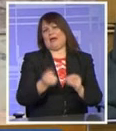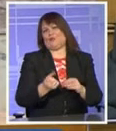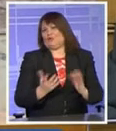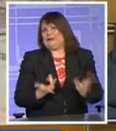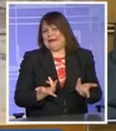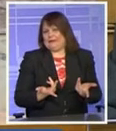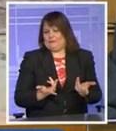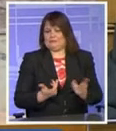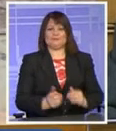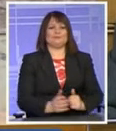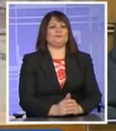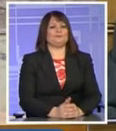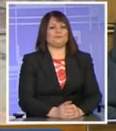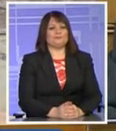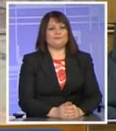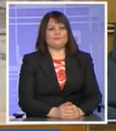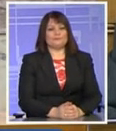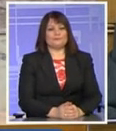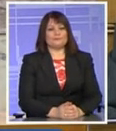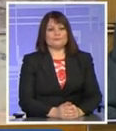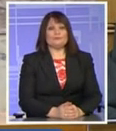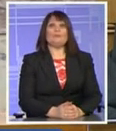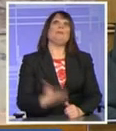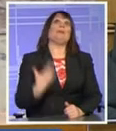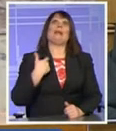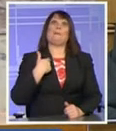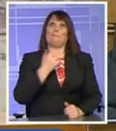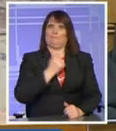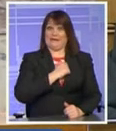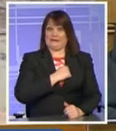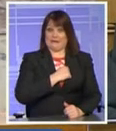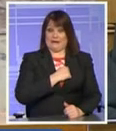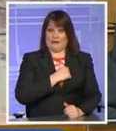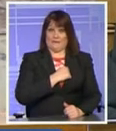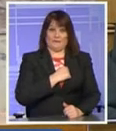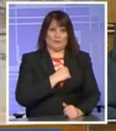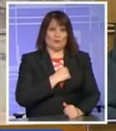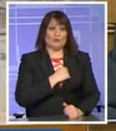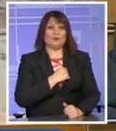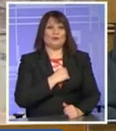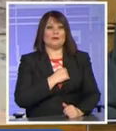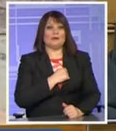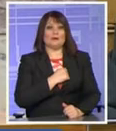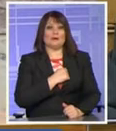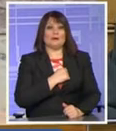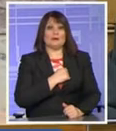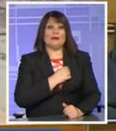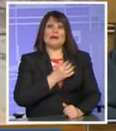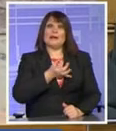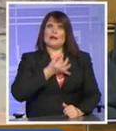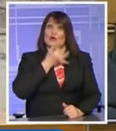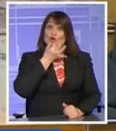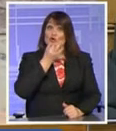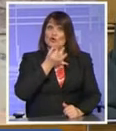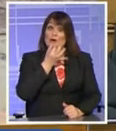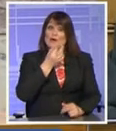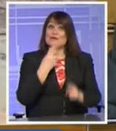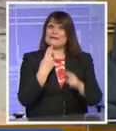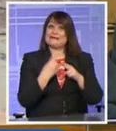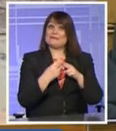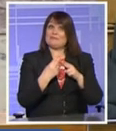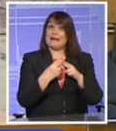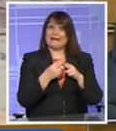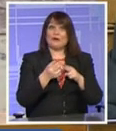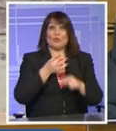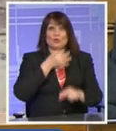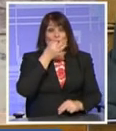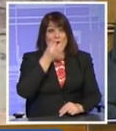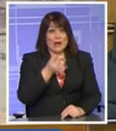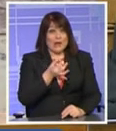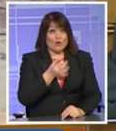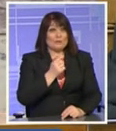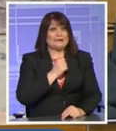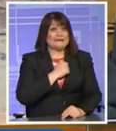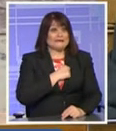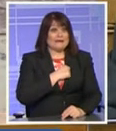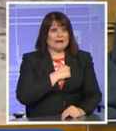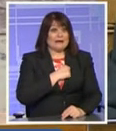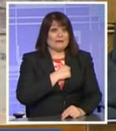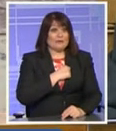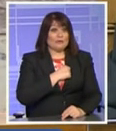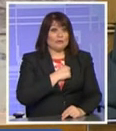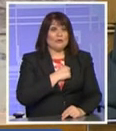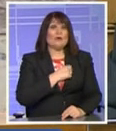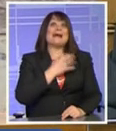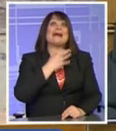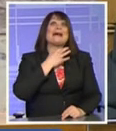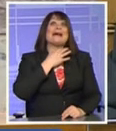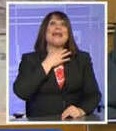πόθεν έσχες. Θεωρώ όμως, και το υπογραμμίζω αυτό και το τονίζω, θεωρώ ότι θα είναι